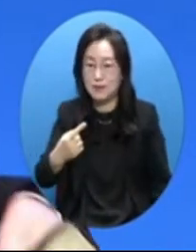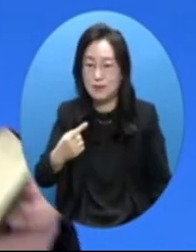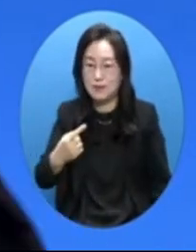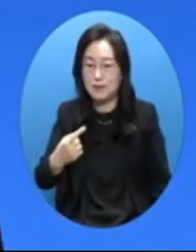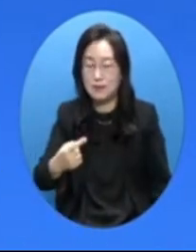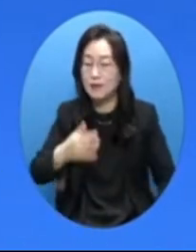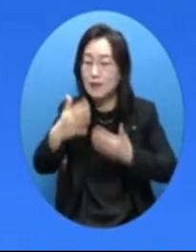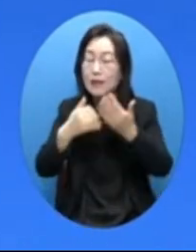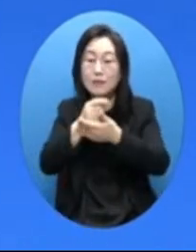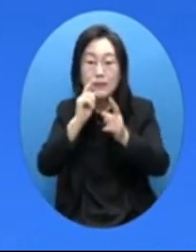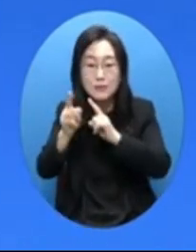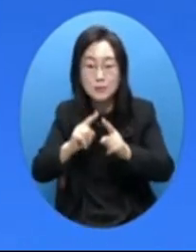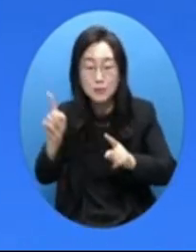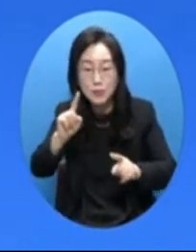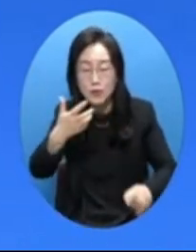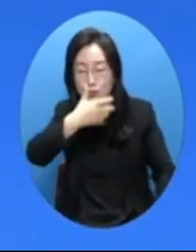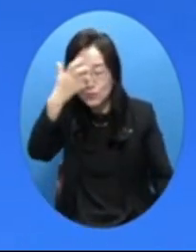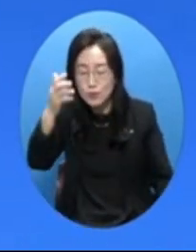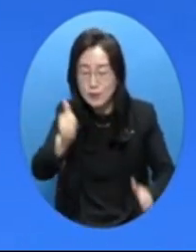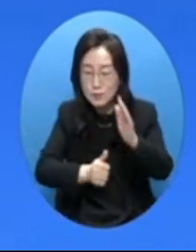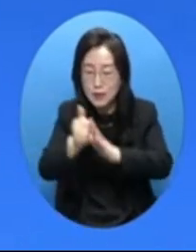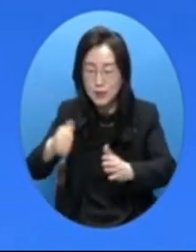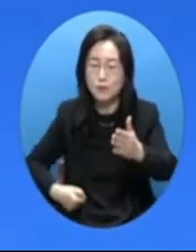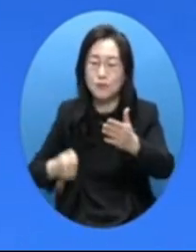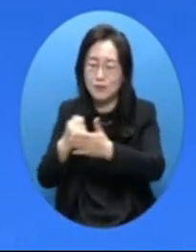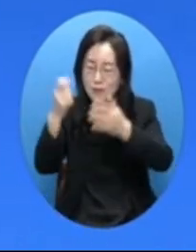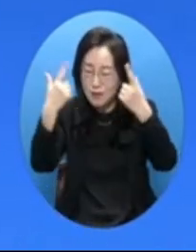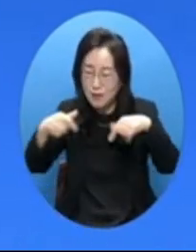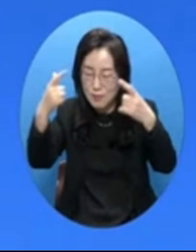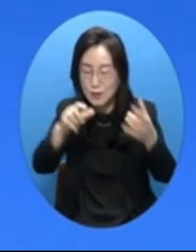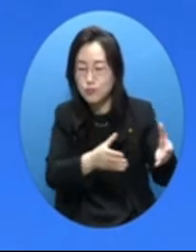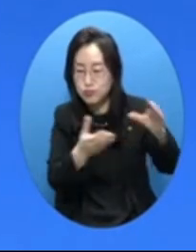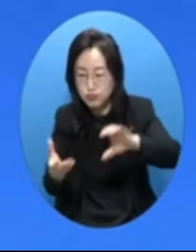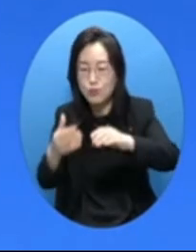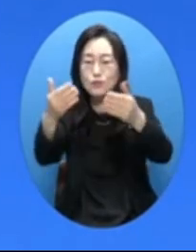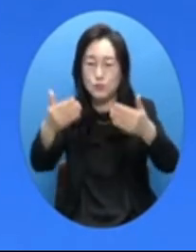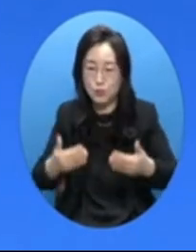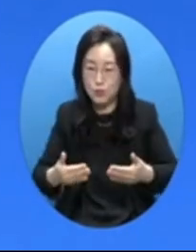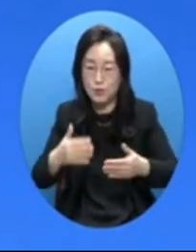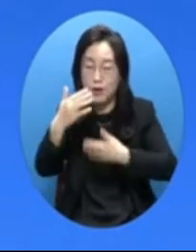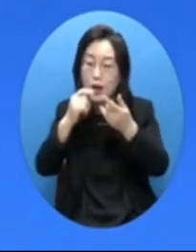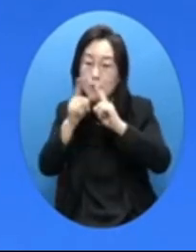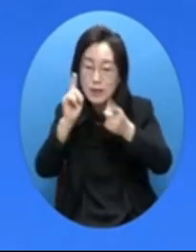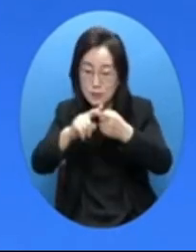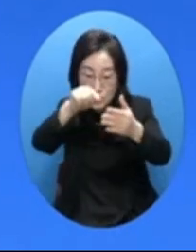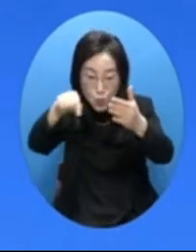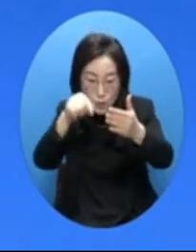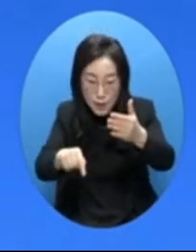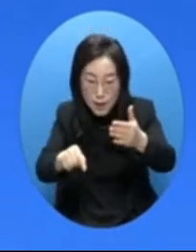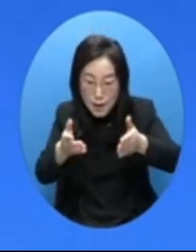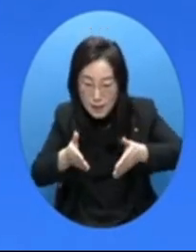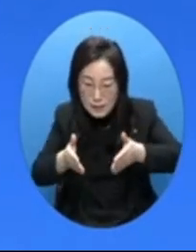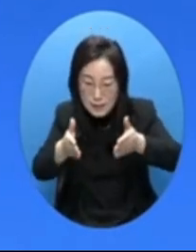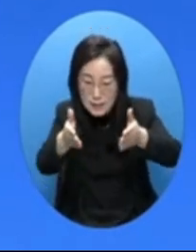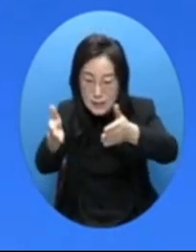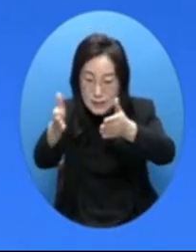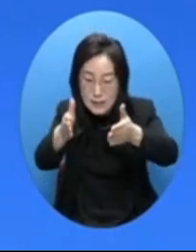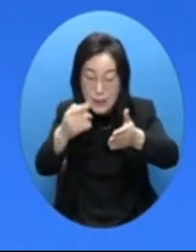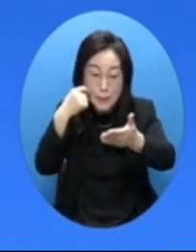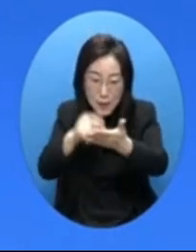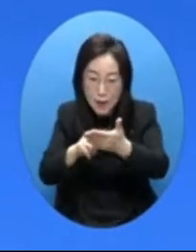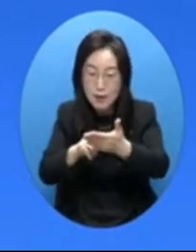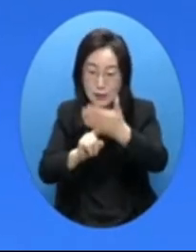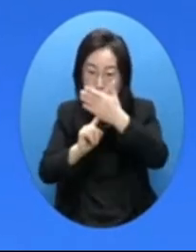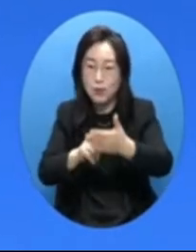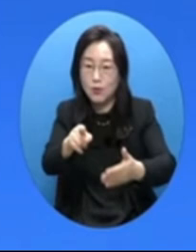말씀은 우리에게 꿈과 희망과 용기를 날마다 부어주는 것입니다 말씀 속에 길이 있습니다이 말씀은 속에 생명이